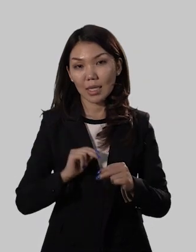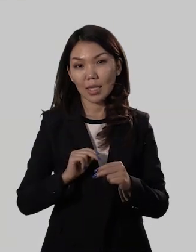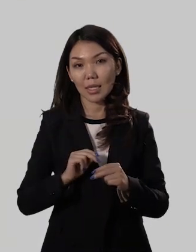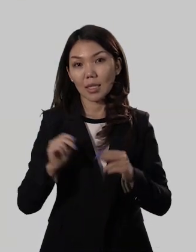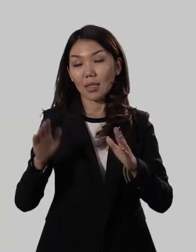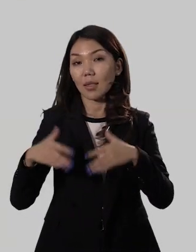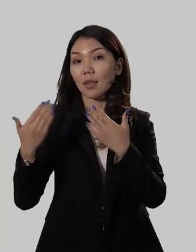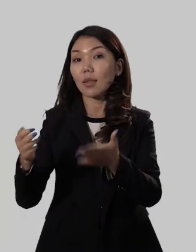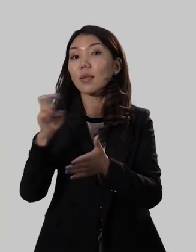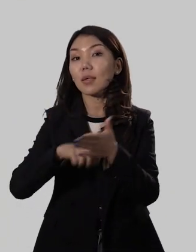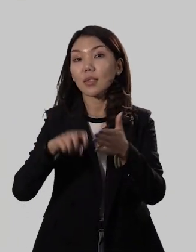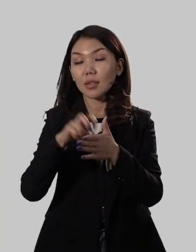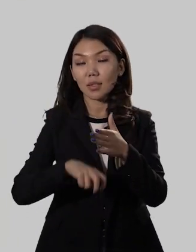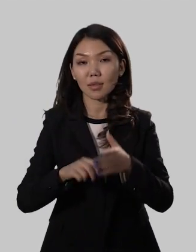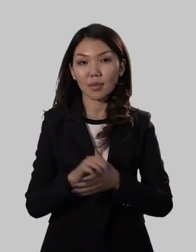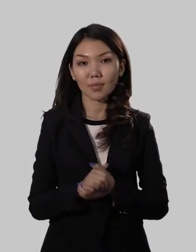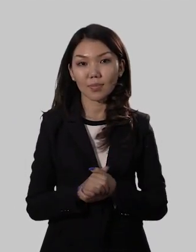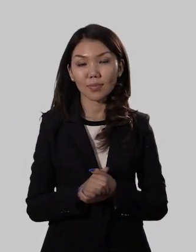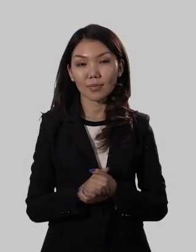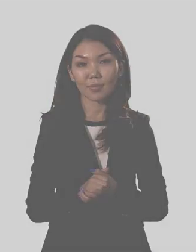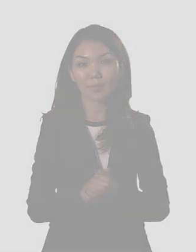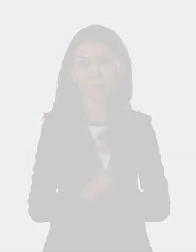мугалимиңерге текшерткиле.